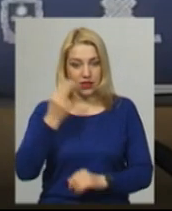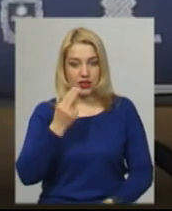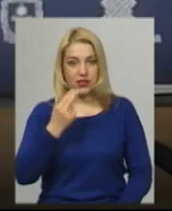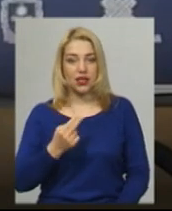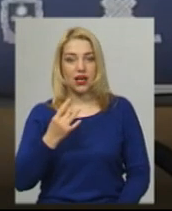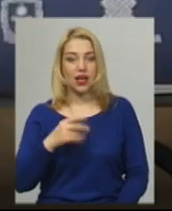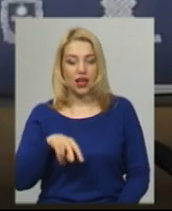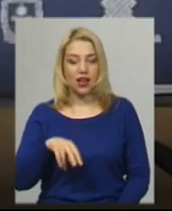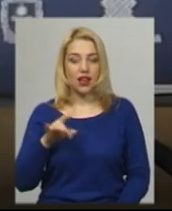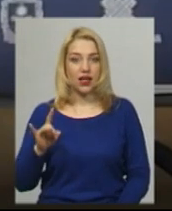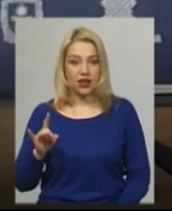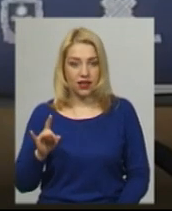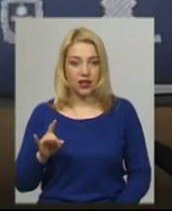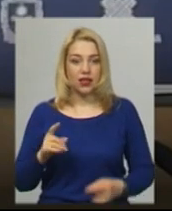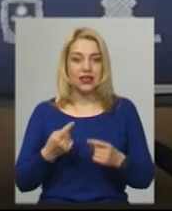то після